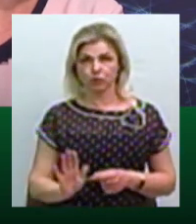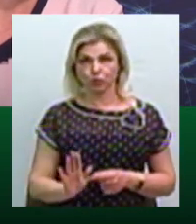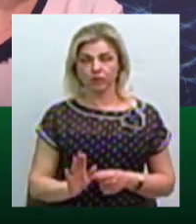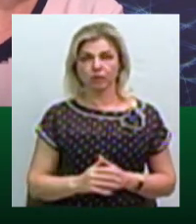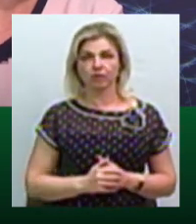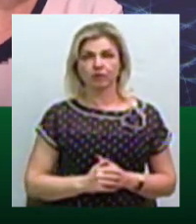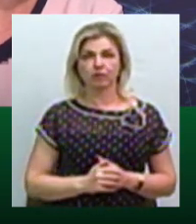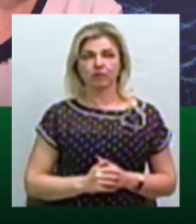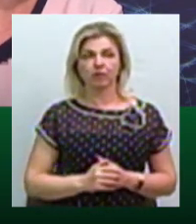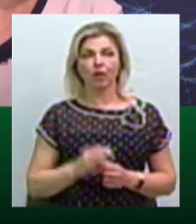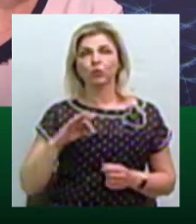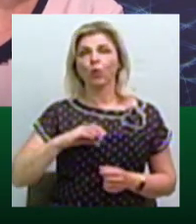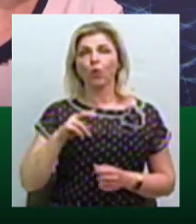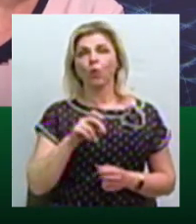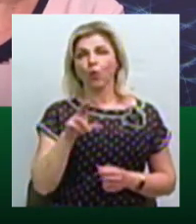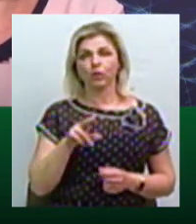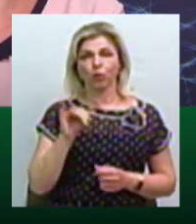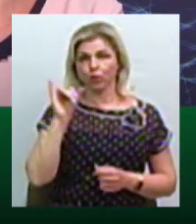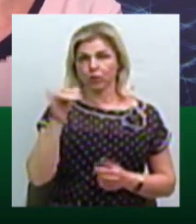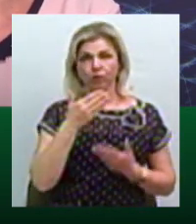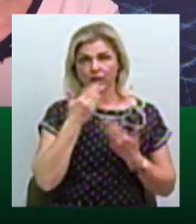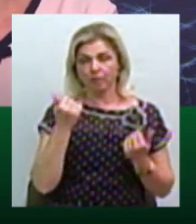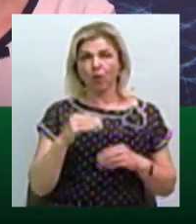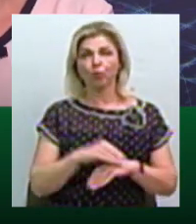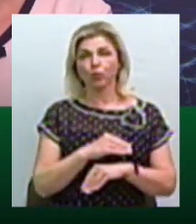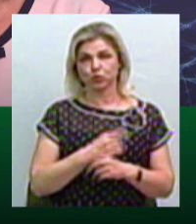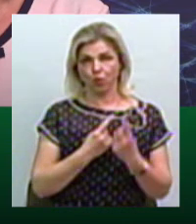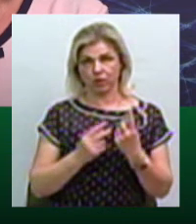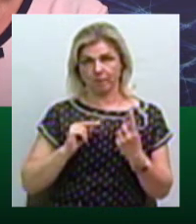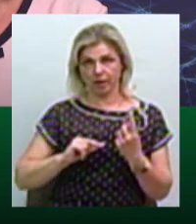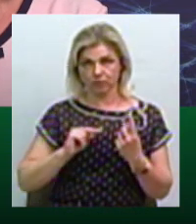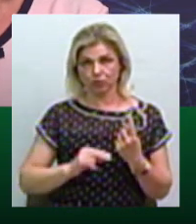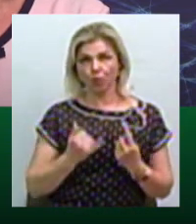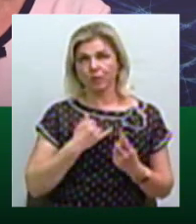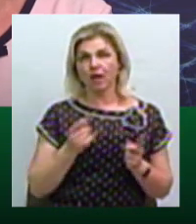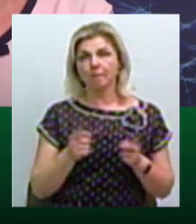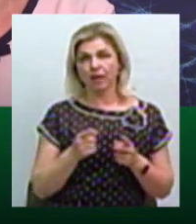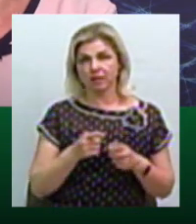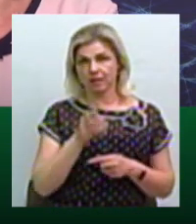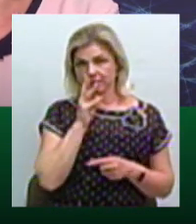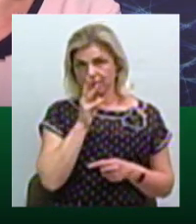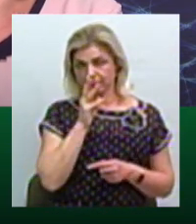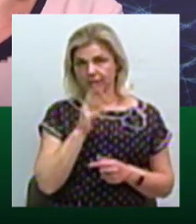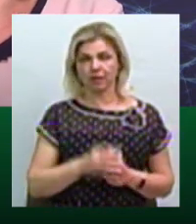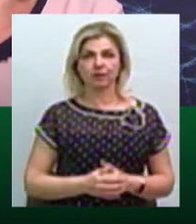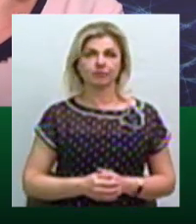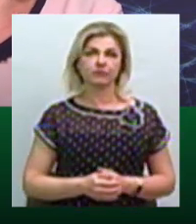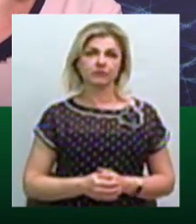доходу в неї ніякого немає, там чоловік один працює. У мене мінімальна заробітна